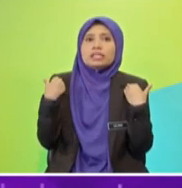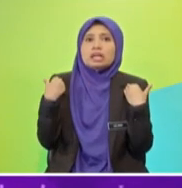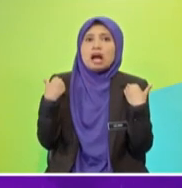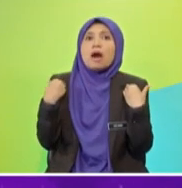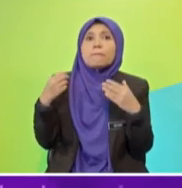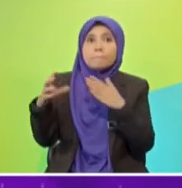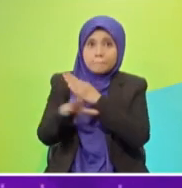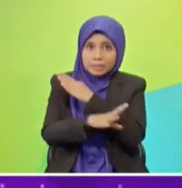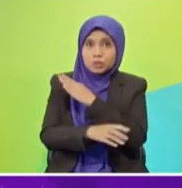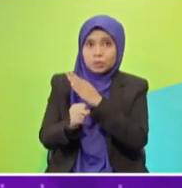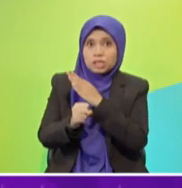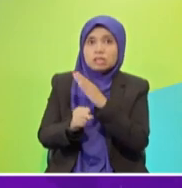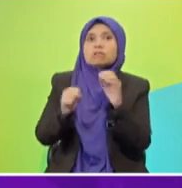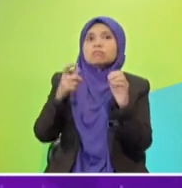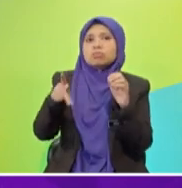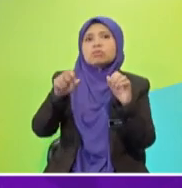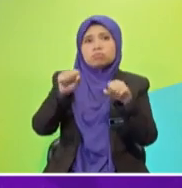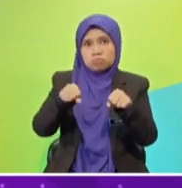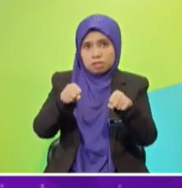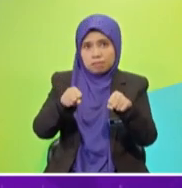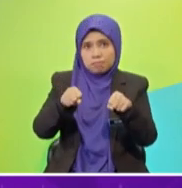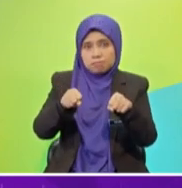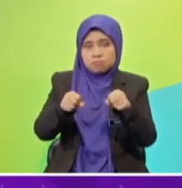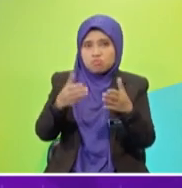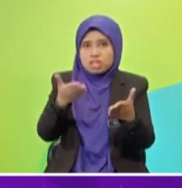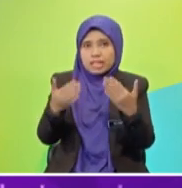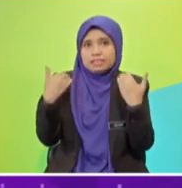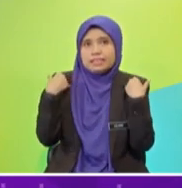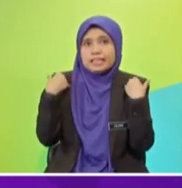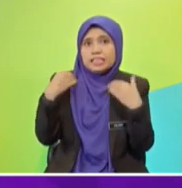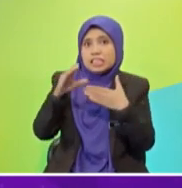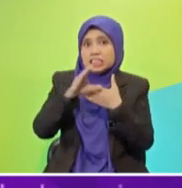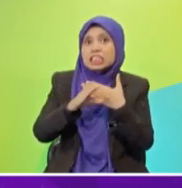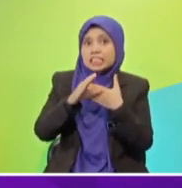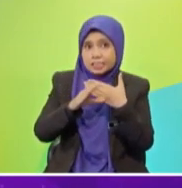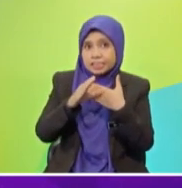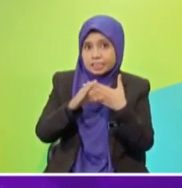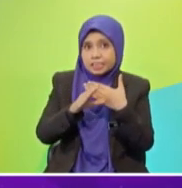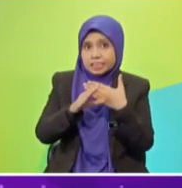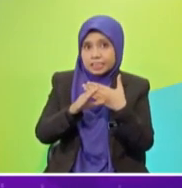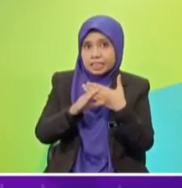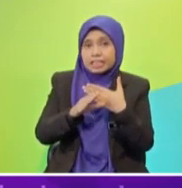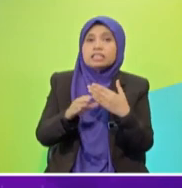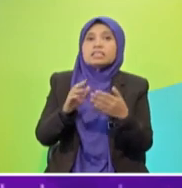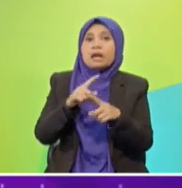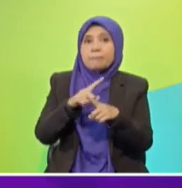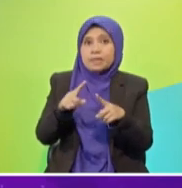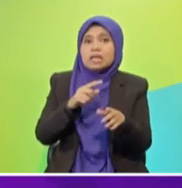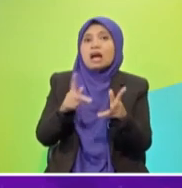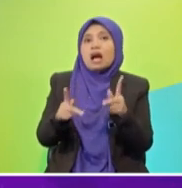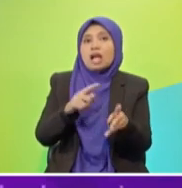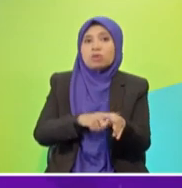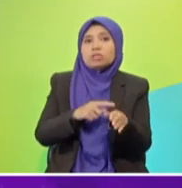pencuri dia akan membahayakan kita yang ini memang sangat-sangat Bahaya jika berlaku di tempat uap tapi jika di sekolah